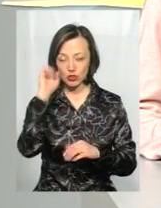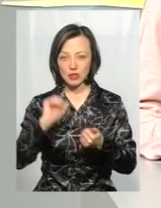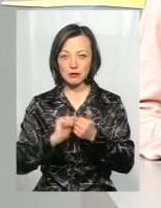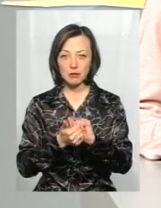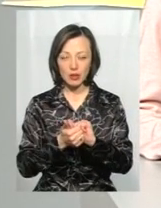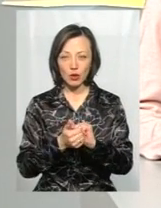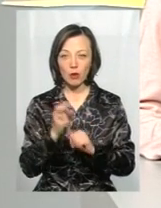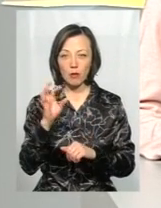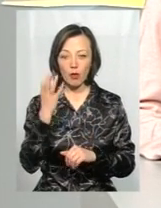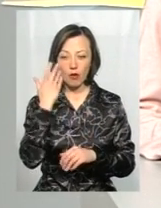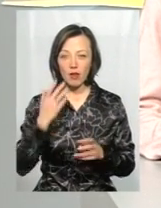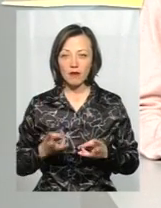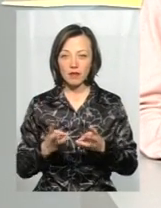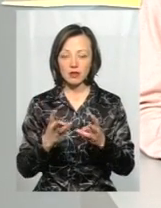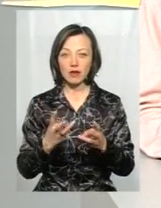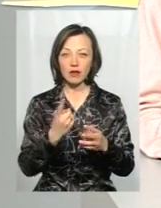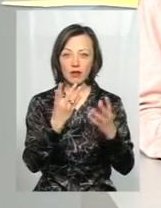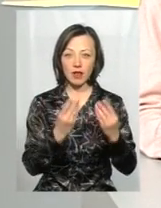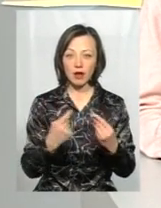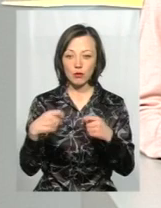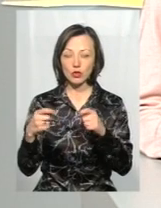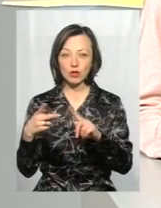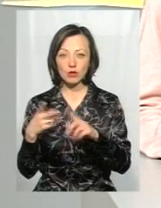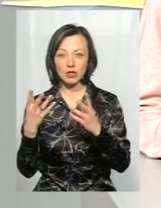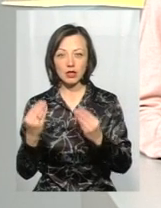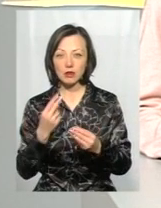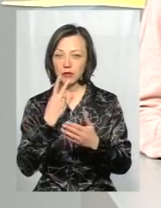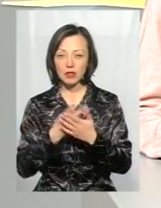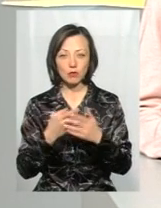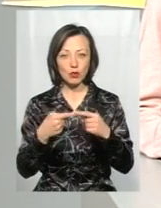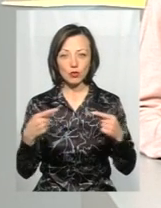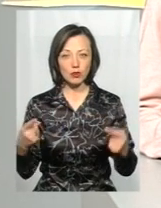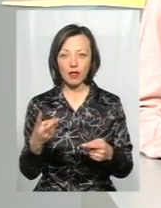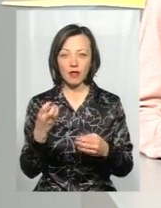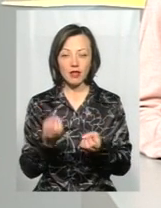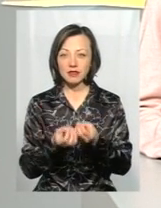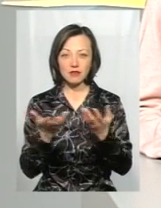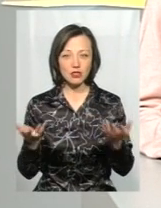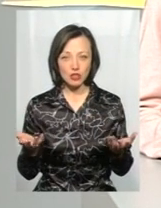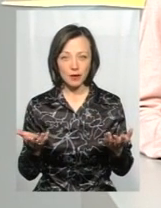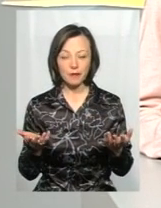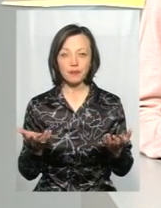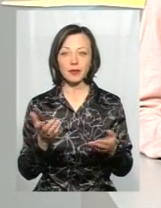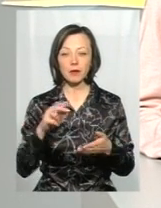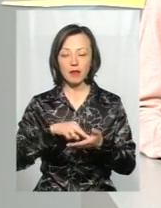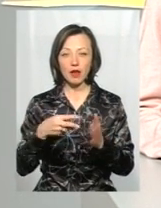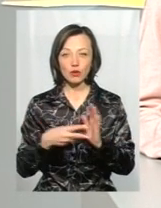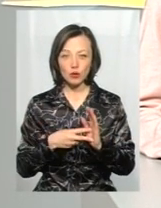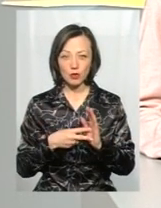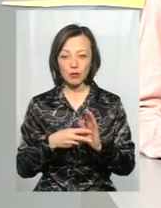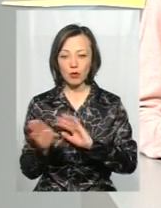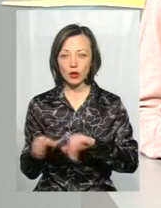от, коли випічка йде в один день, а продаж йде на другий день, ми вже бачимо, що продукція не зовсім виходить свіжа. І ми плануємо,